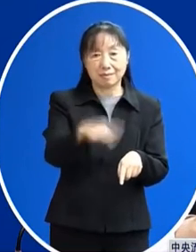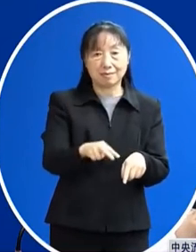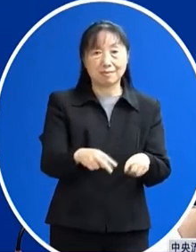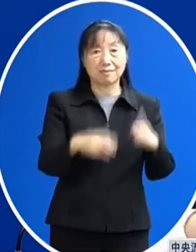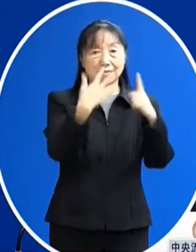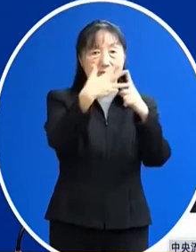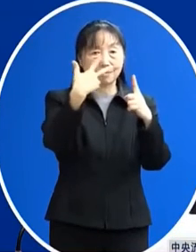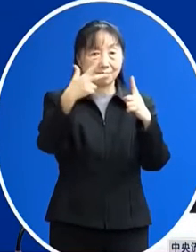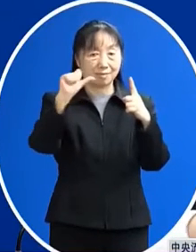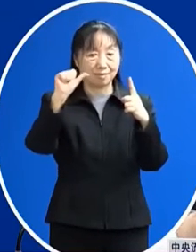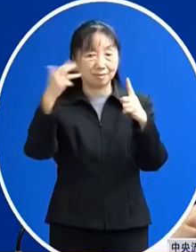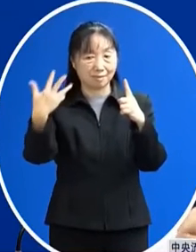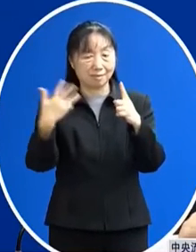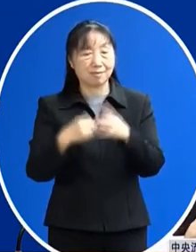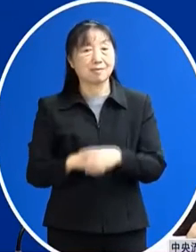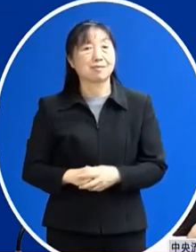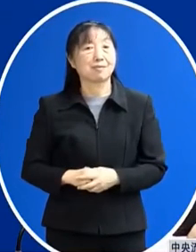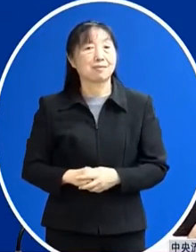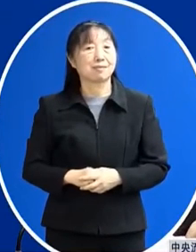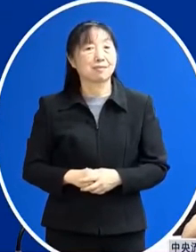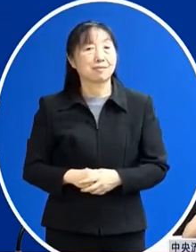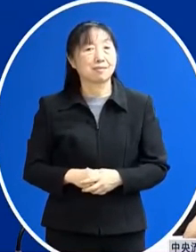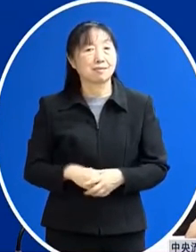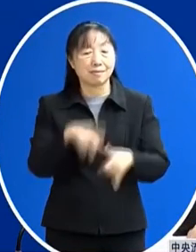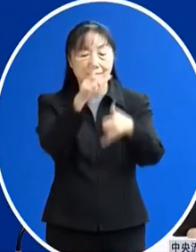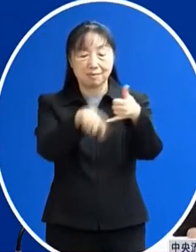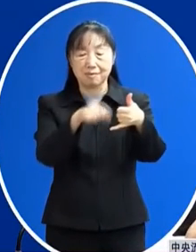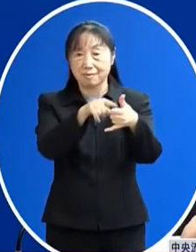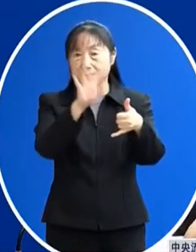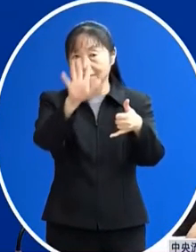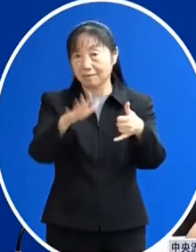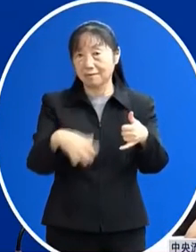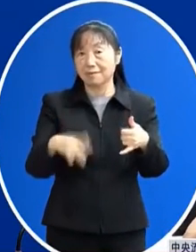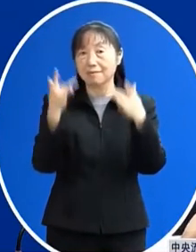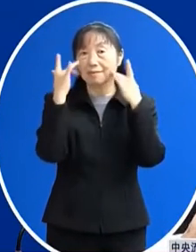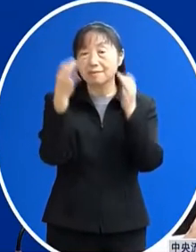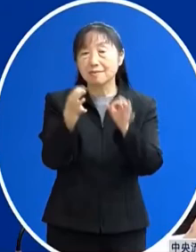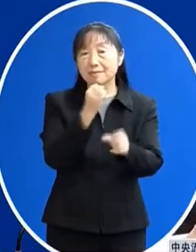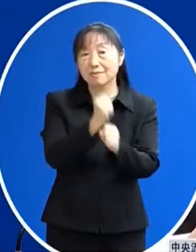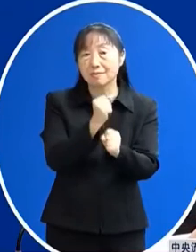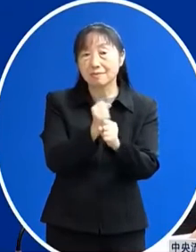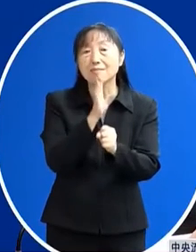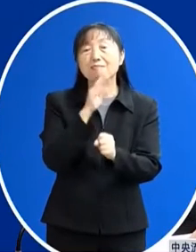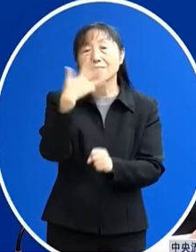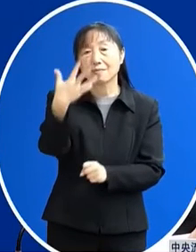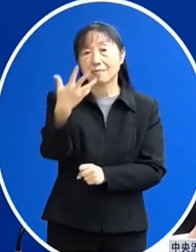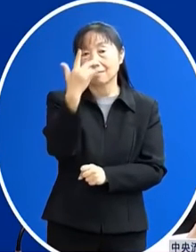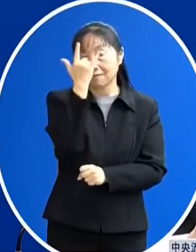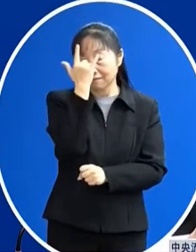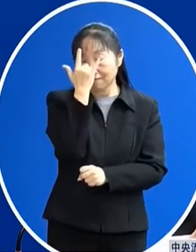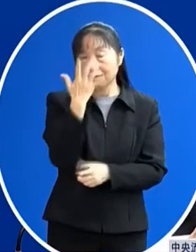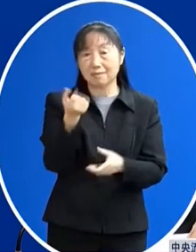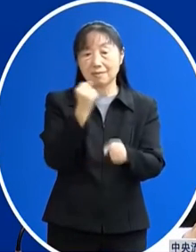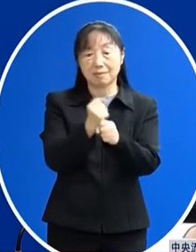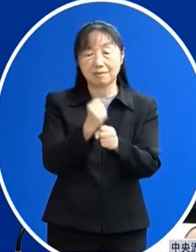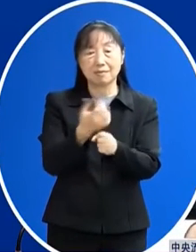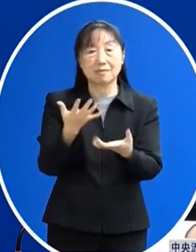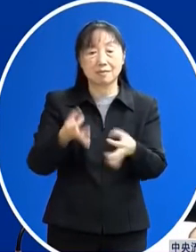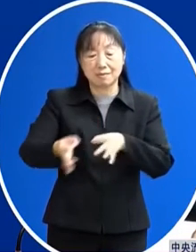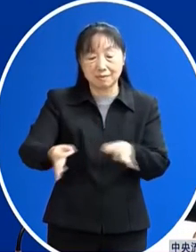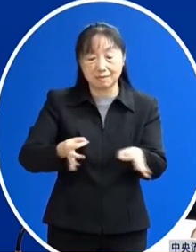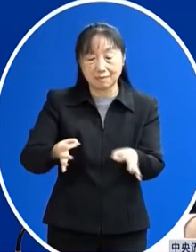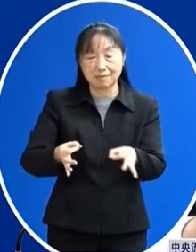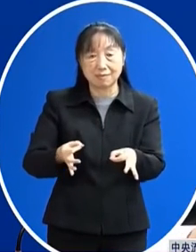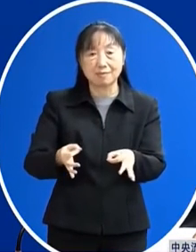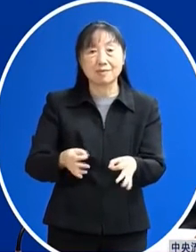18758这个是他有这个市场工作，他是一个巴德市场的这个摊贩，那因为他的